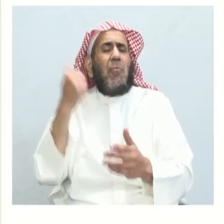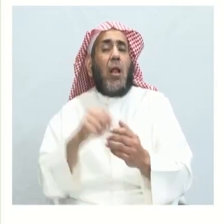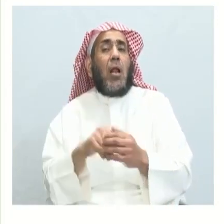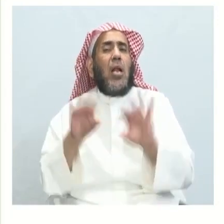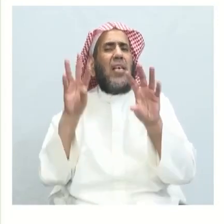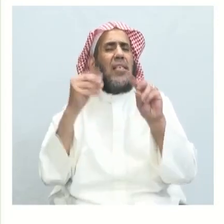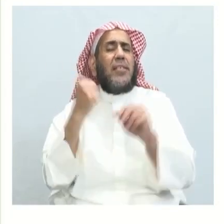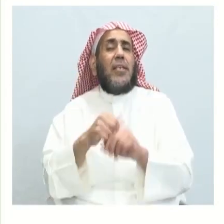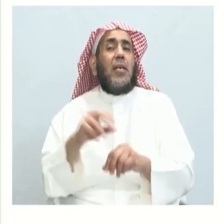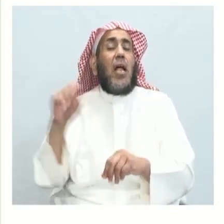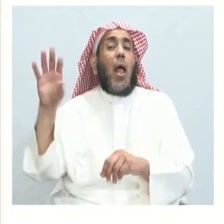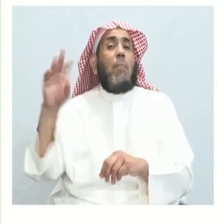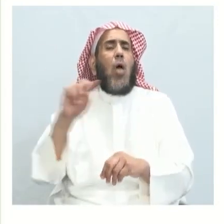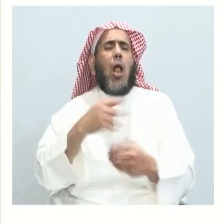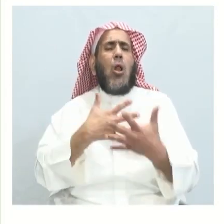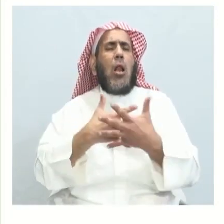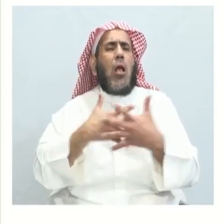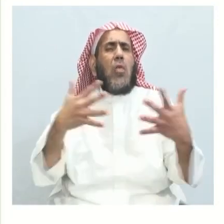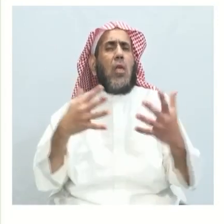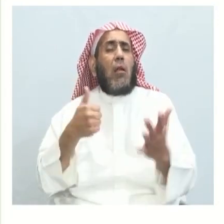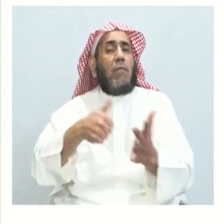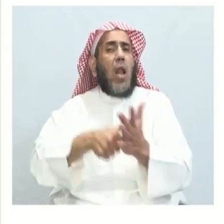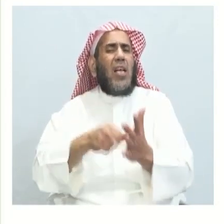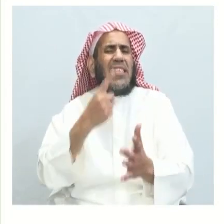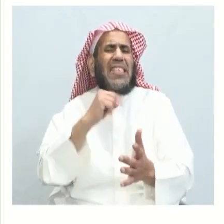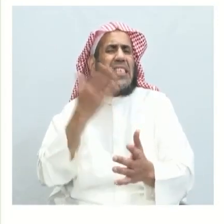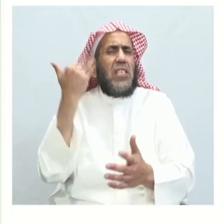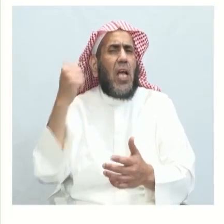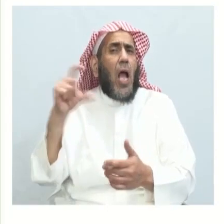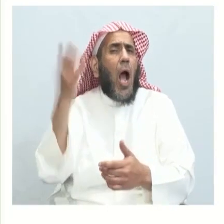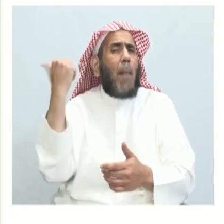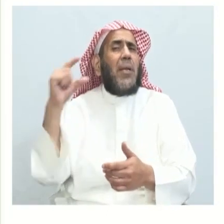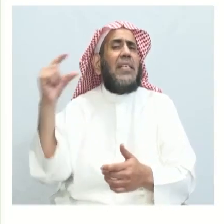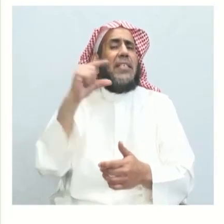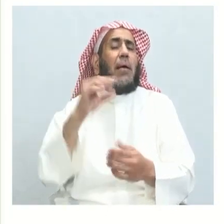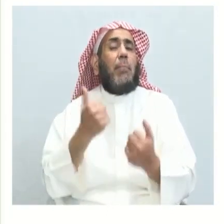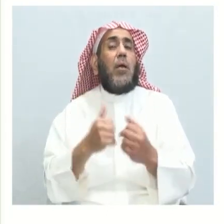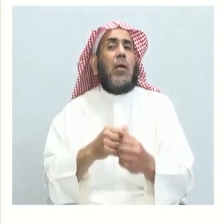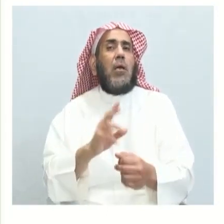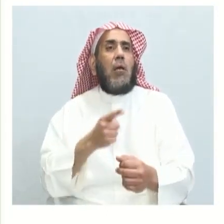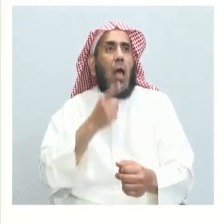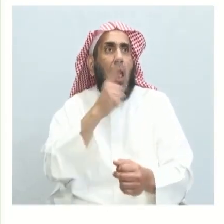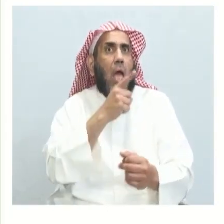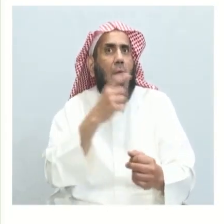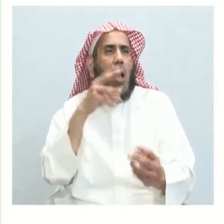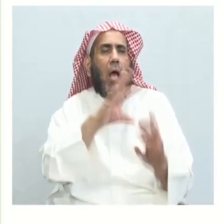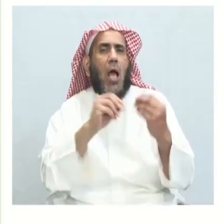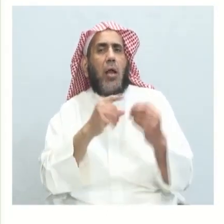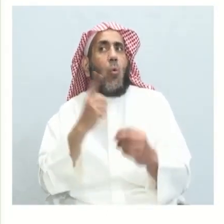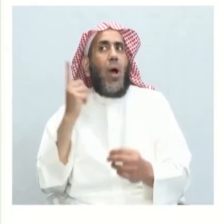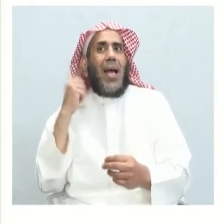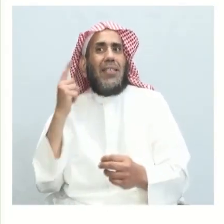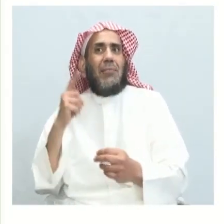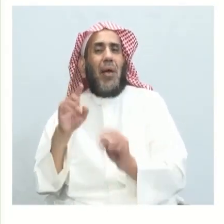لاحظ الامثال امثال كثيره في عصر الجاهل لكن هذه بعض الامثال التي ذكرت ايضا في في كتابك اياك اعني واسمعي